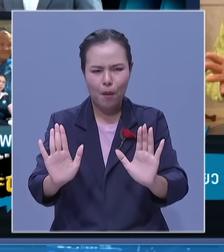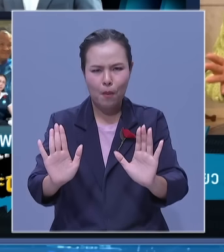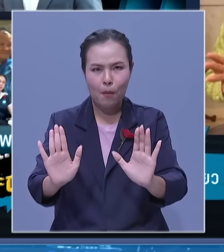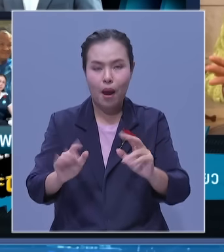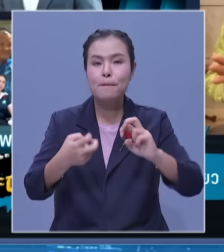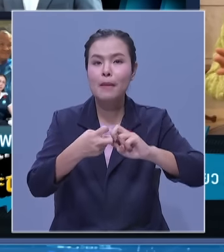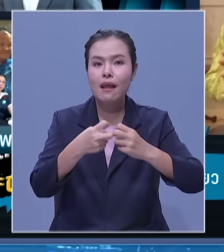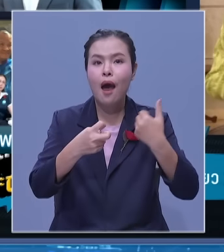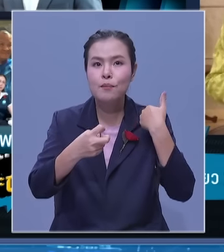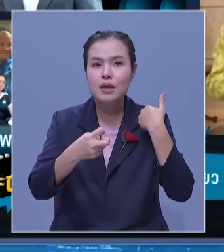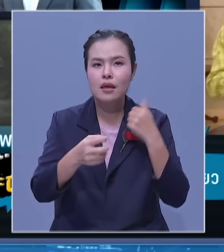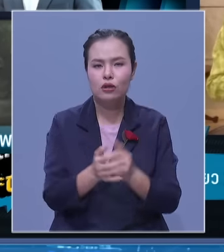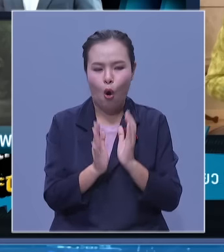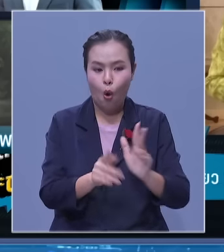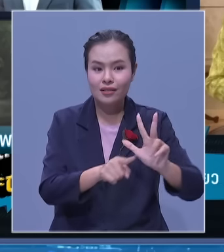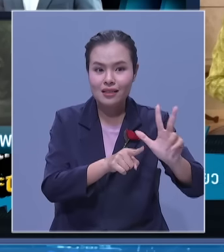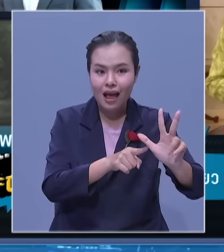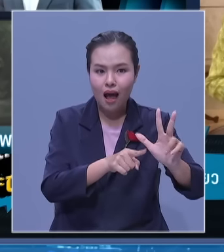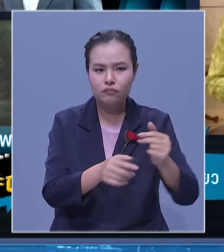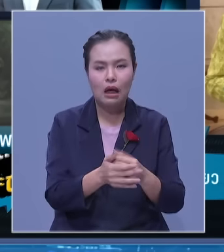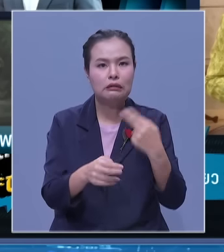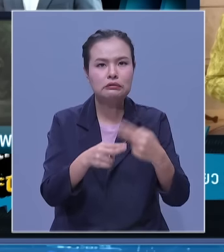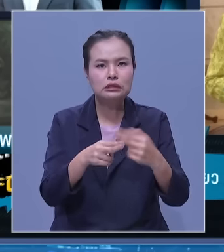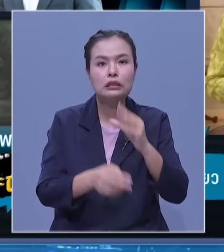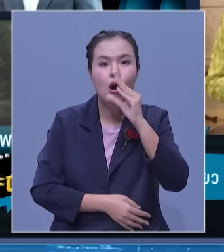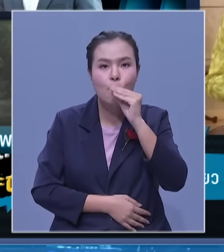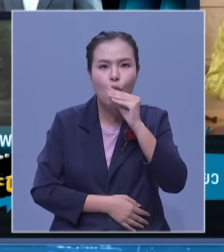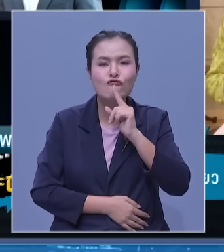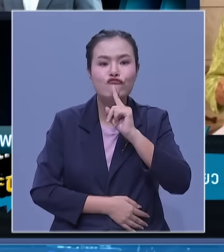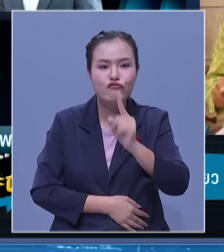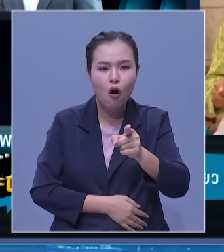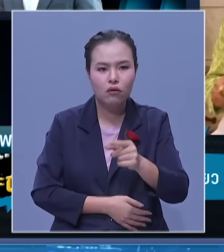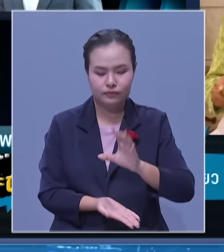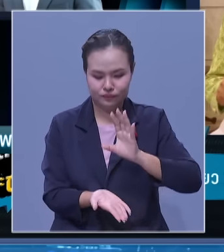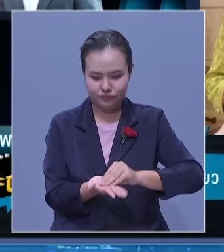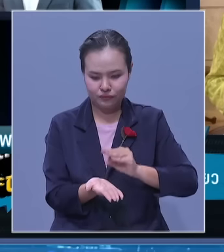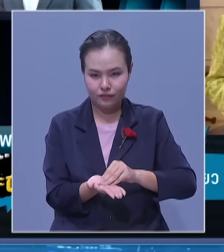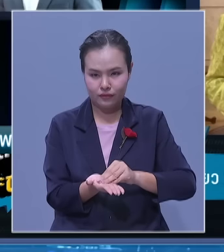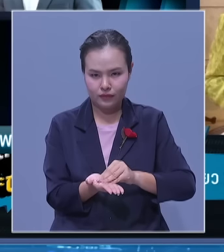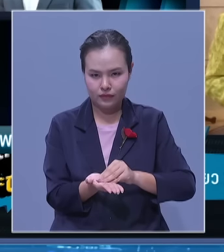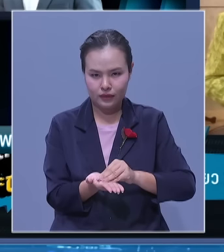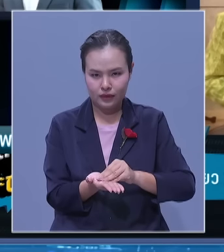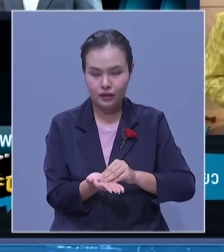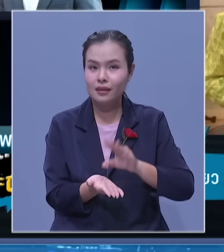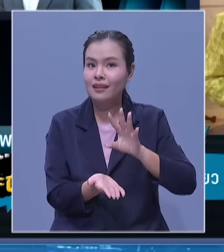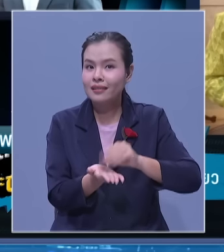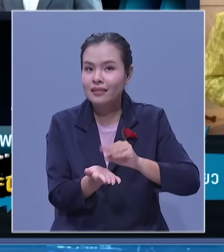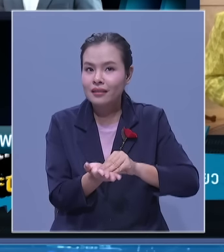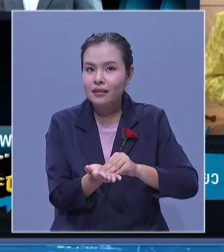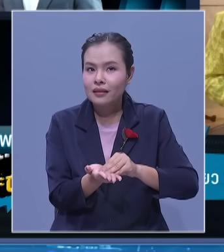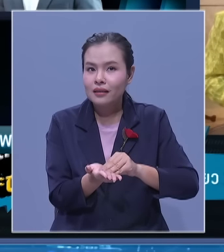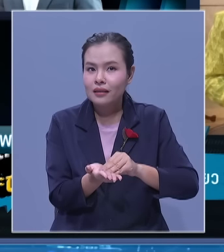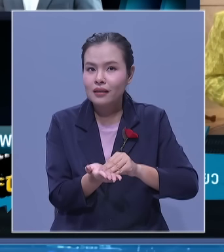จะมีปัญหากับบุคคลที่3อาจจะมีการฟ้องร้องเพราะฉะนั้นก็เลยมีการจดบันทึกเป็นชวเลขชวเลขเนี่ยไม่ใช่การ